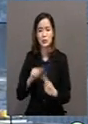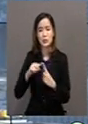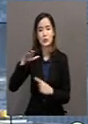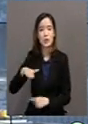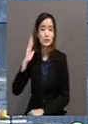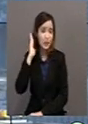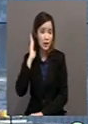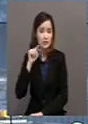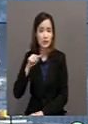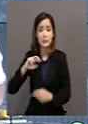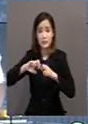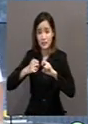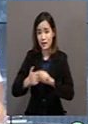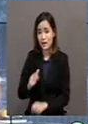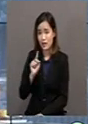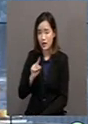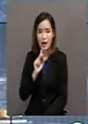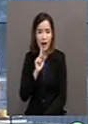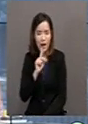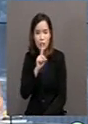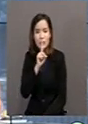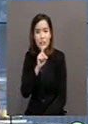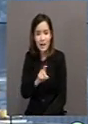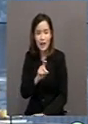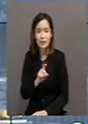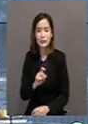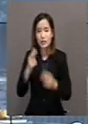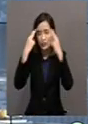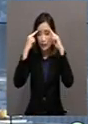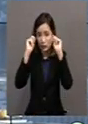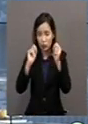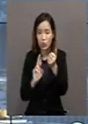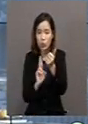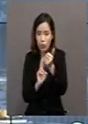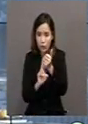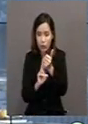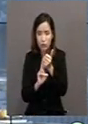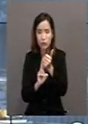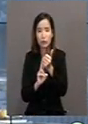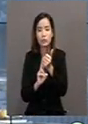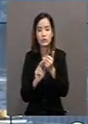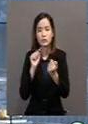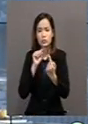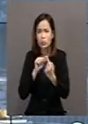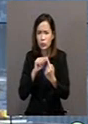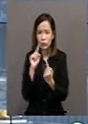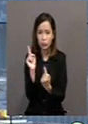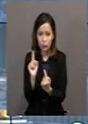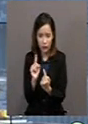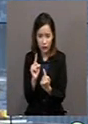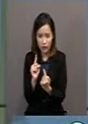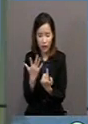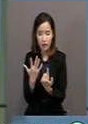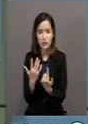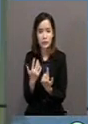ปัญหาเรื่องนี้นะครับนักข่าวก็ไปสอบถามรองนายกฝ่ายกฎหมายอาจารย์วิษณุเครืองามกรณีที่ทั้ง